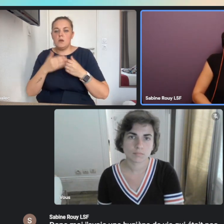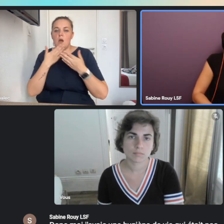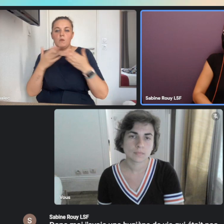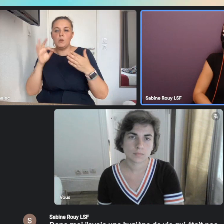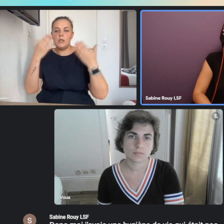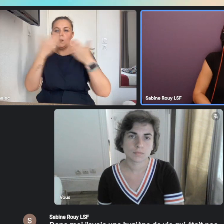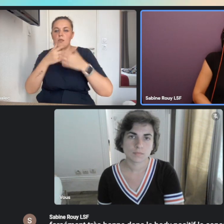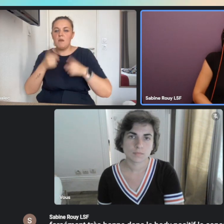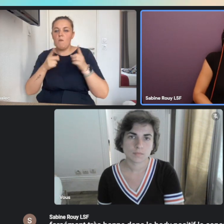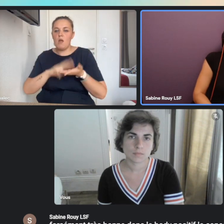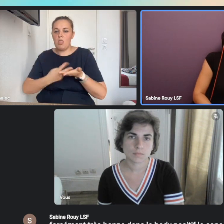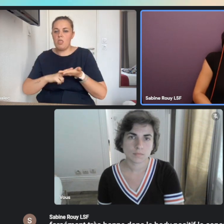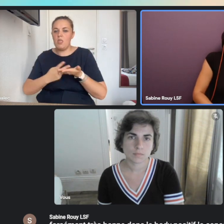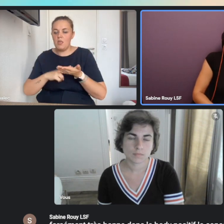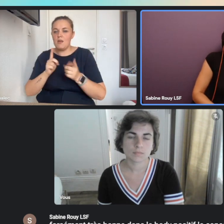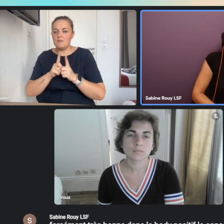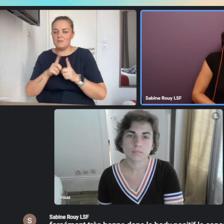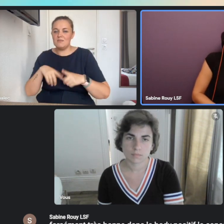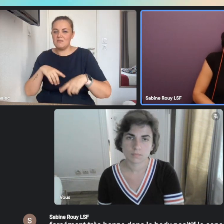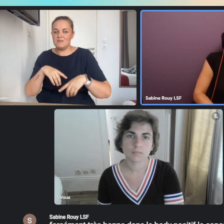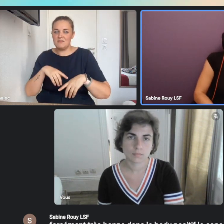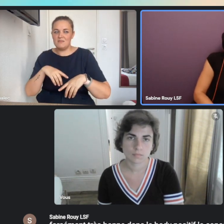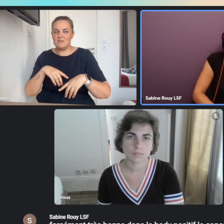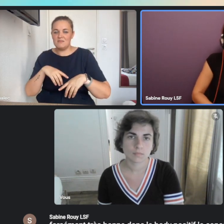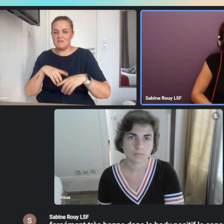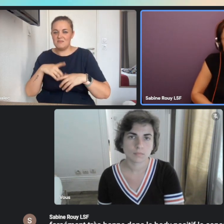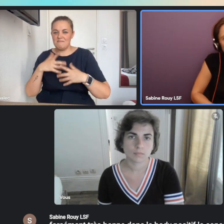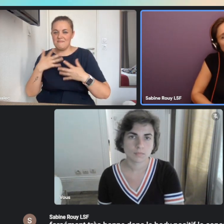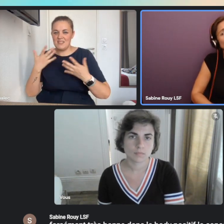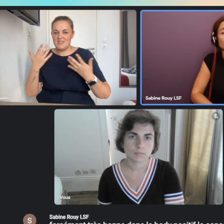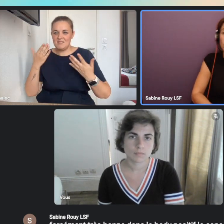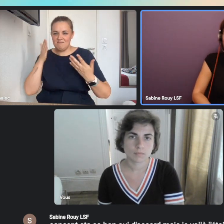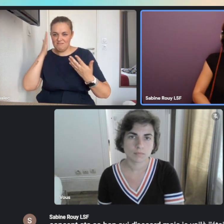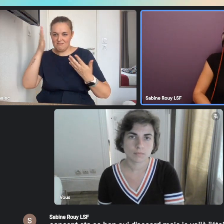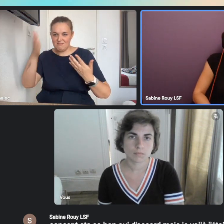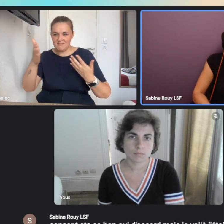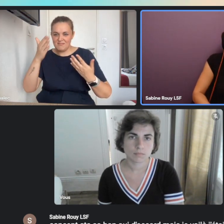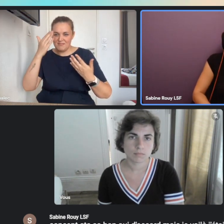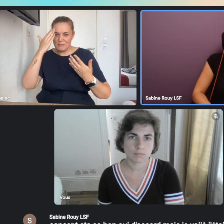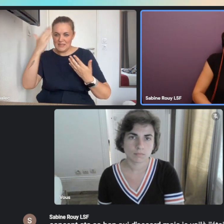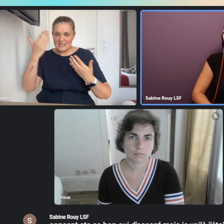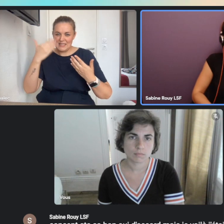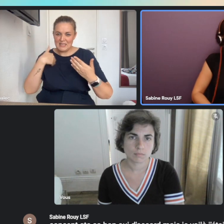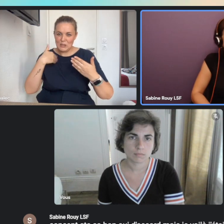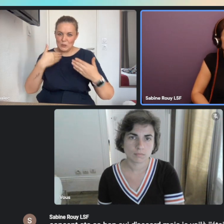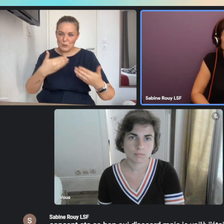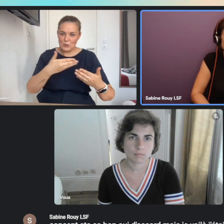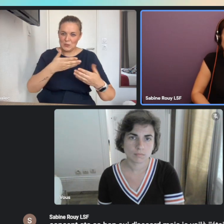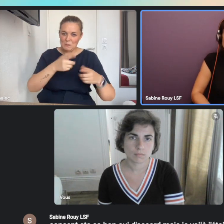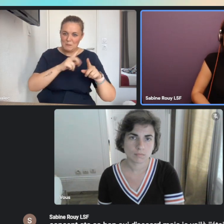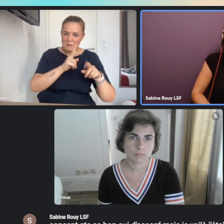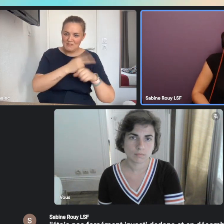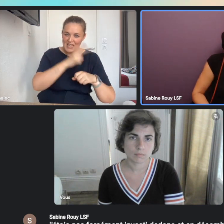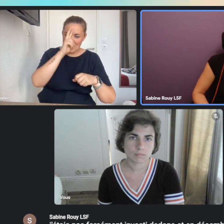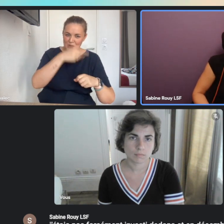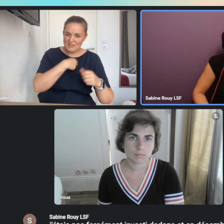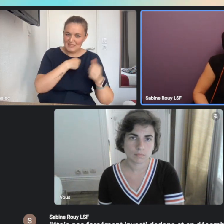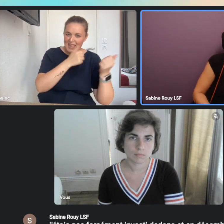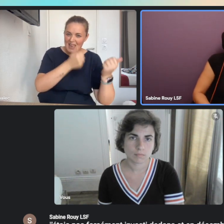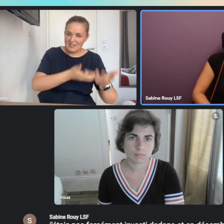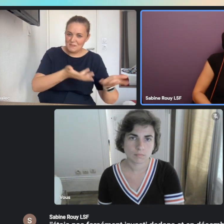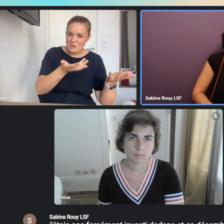ça m'a donné enfin, ça m'a fait prendre conscience de certaines choses. Je dormais parfois mal la nuit, parce que justement je m'inquiétais